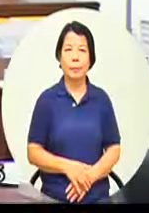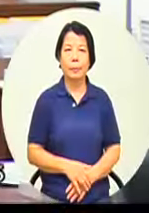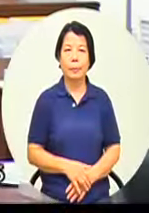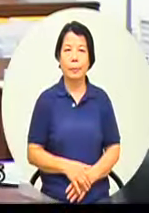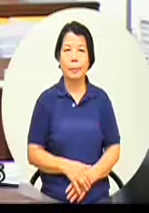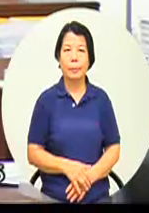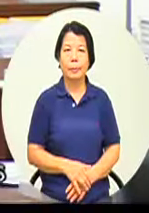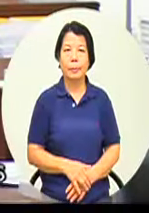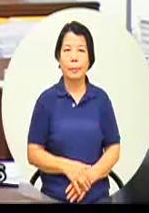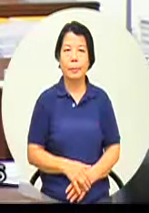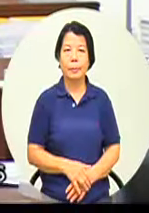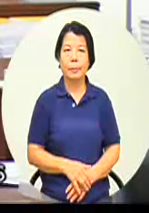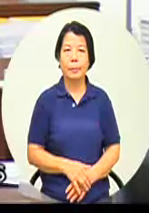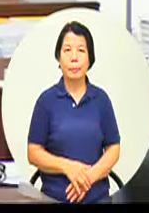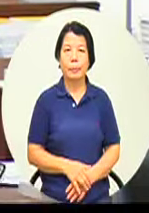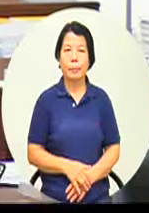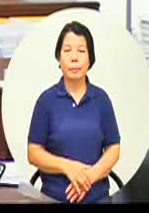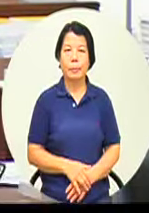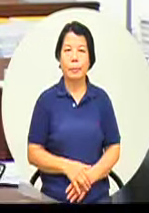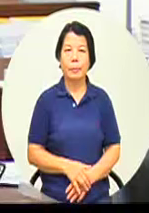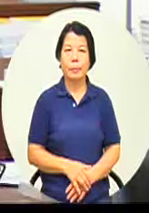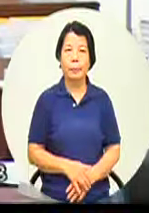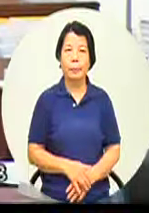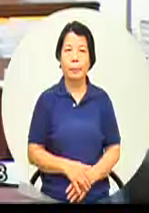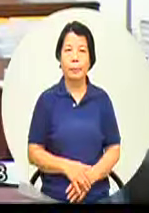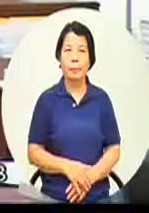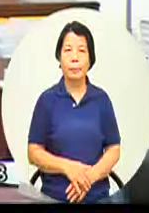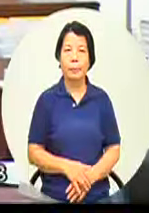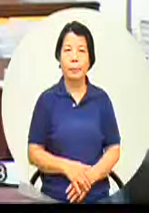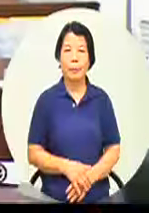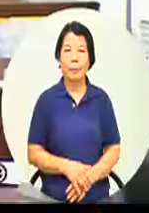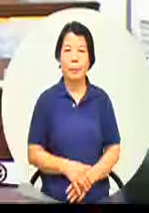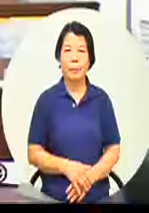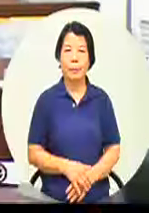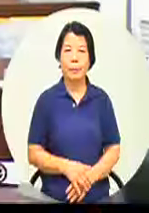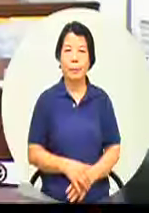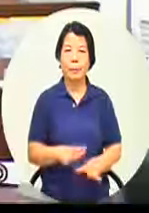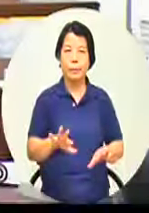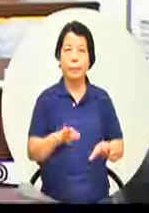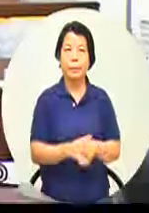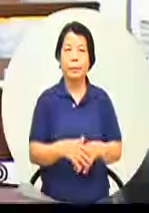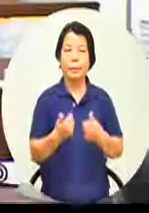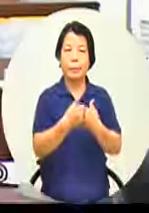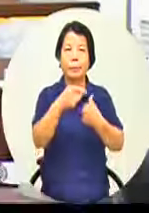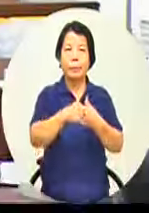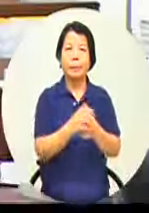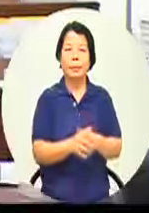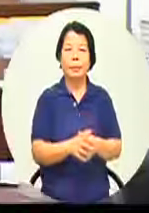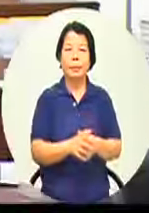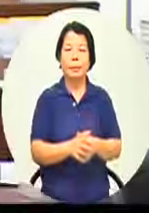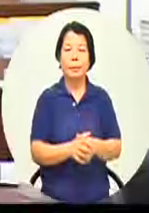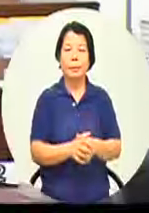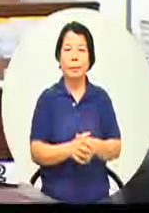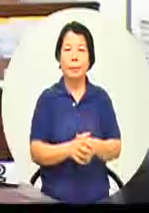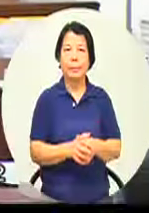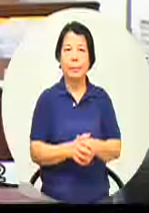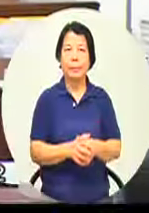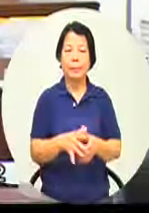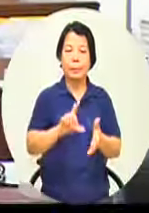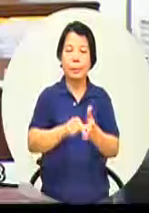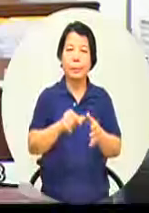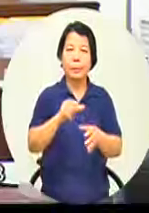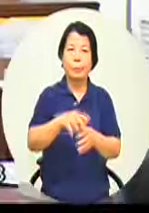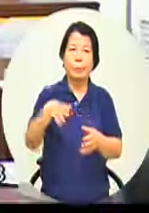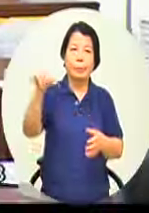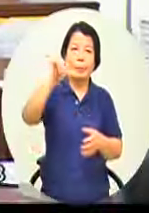好，我们把水倒掉了 ，OK。好，那我们反方向，好，你看它不会掉下来，好，因为时间有限，